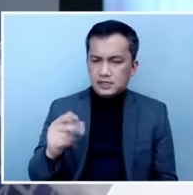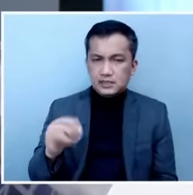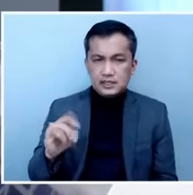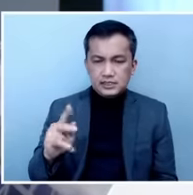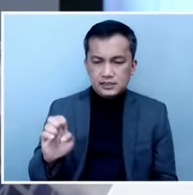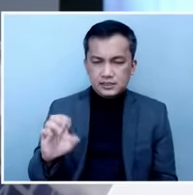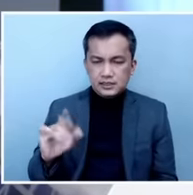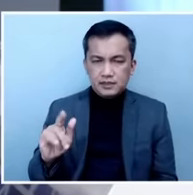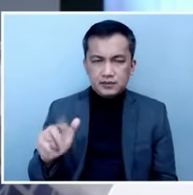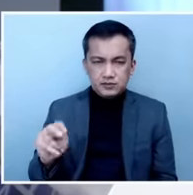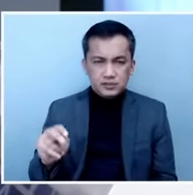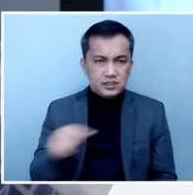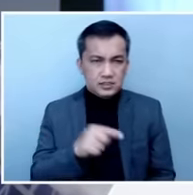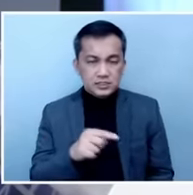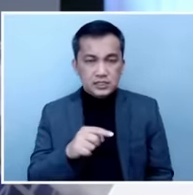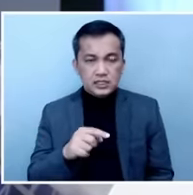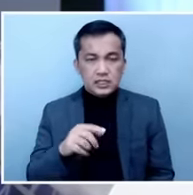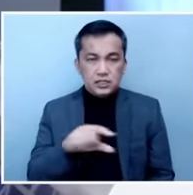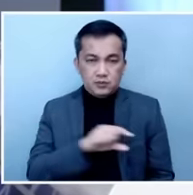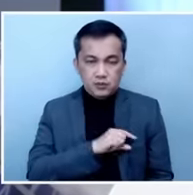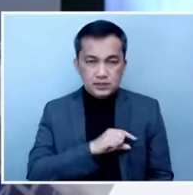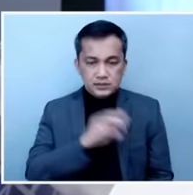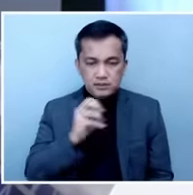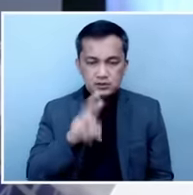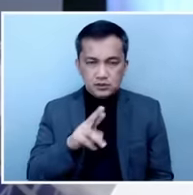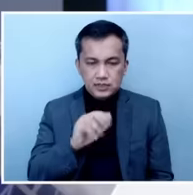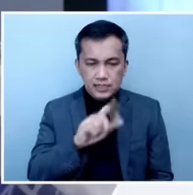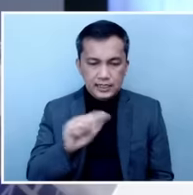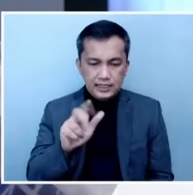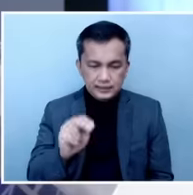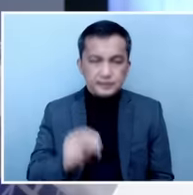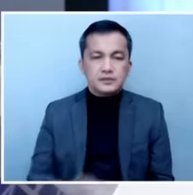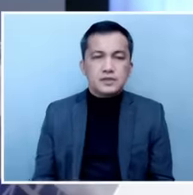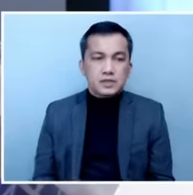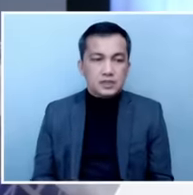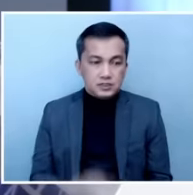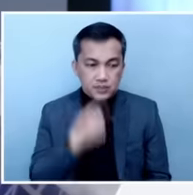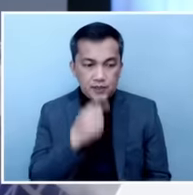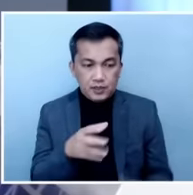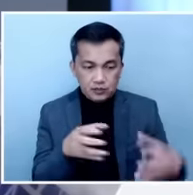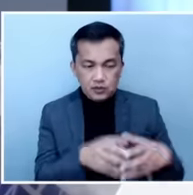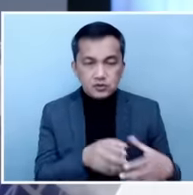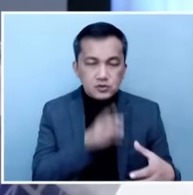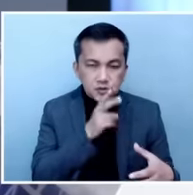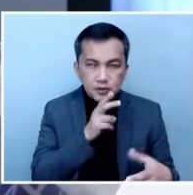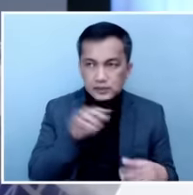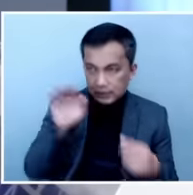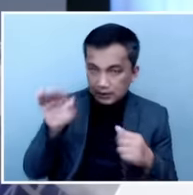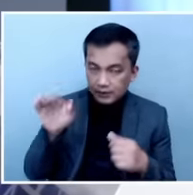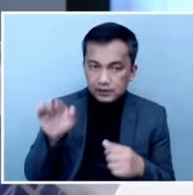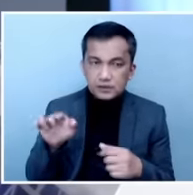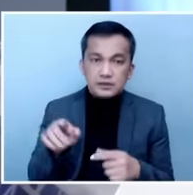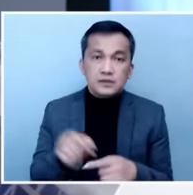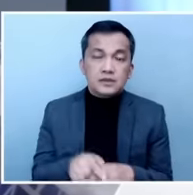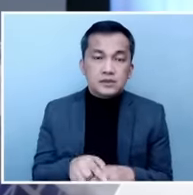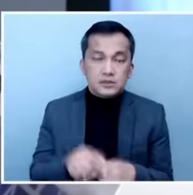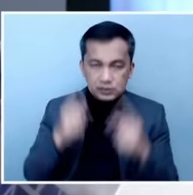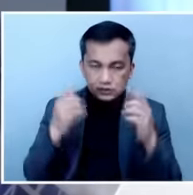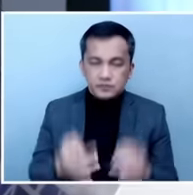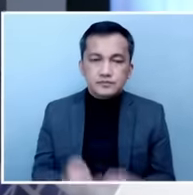Police Major Alan De Castro. Pero ayon sa kampo ng suspect, iaapila pa nila ang naturang